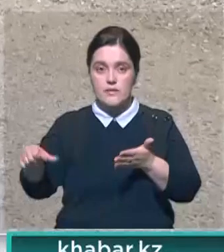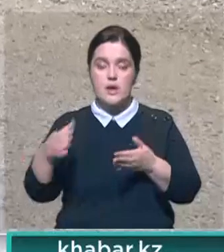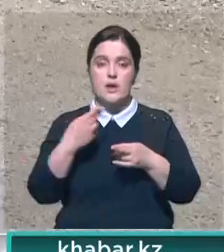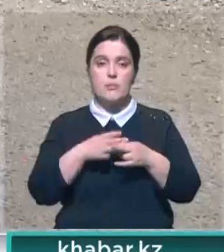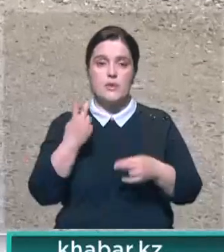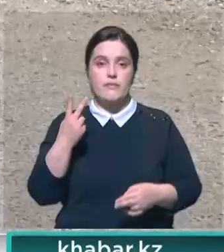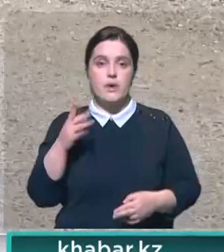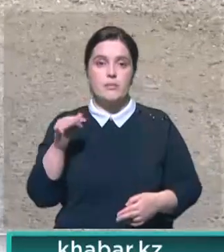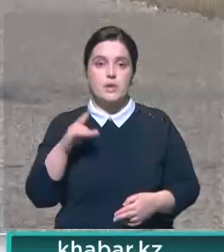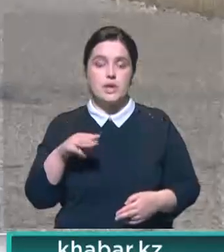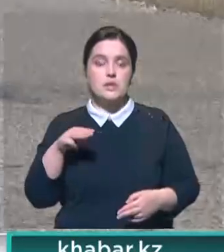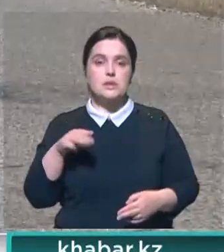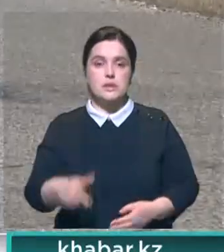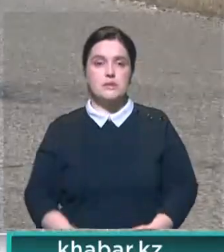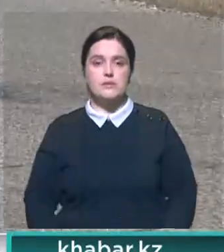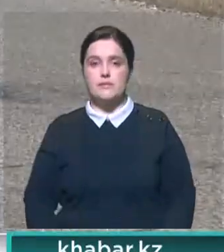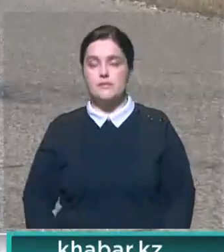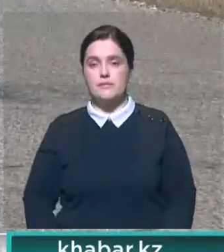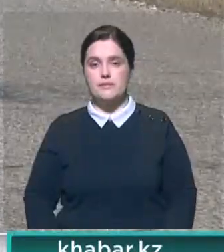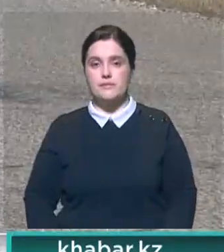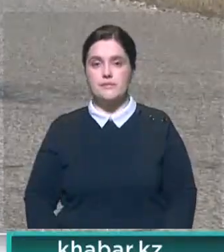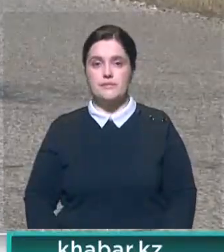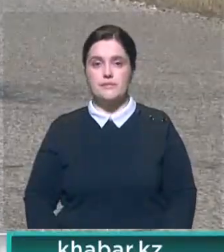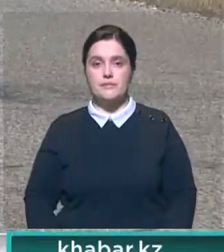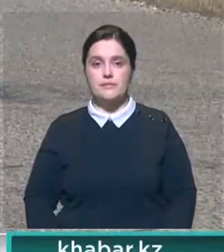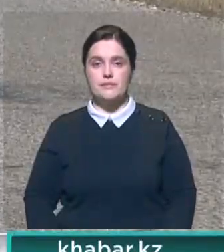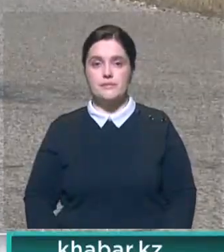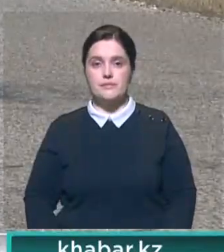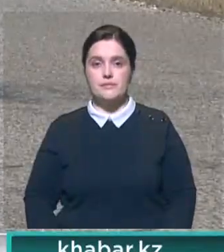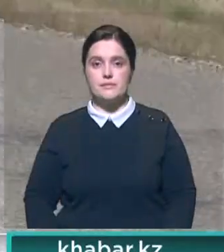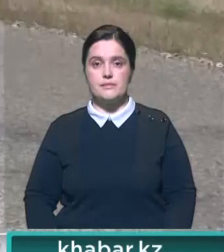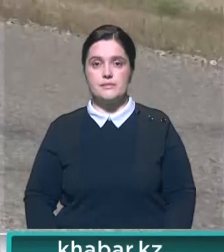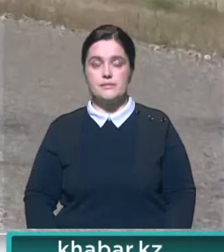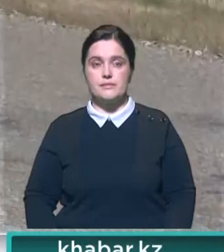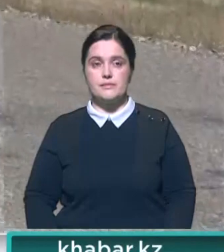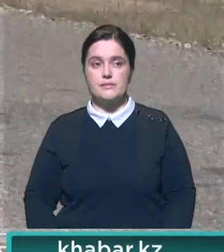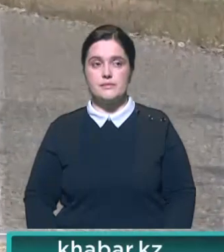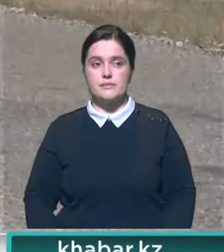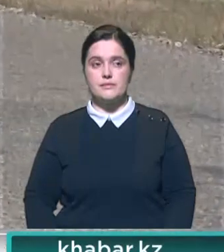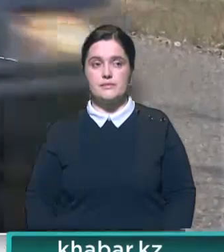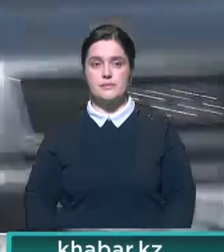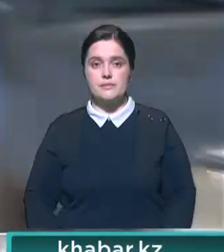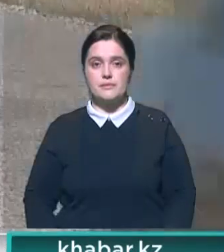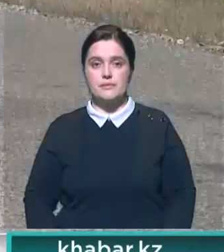2 миллиарда тенге. Анастасия Сулейманова, Бахаджан Папаев, Тимур Сейлхан, Руслан Хатила, Жамбылская область, Хабар.